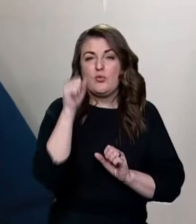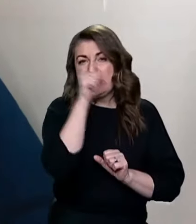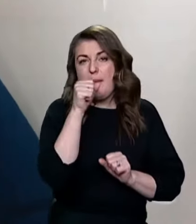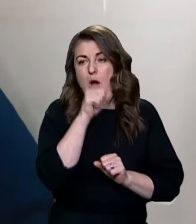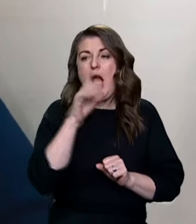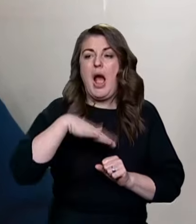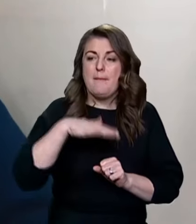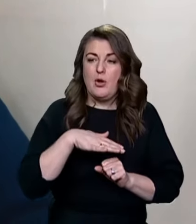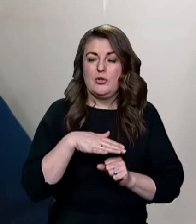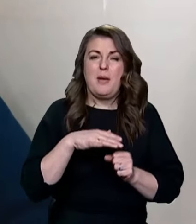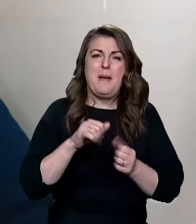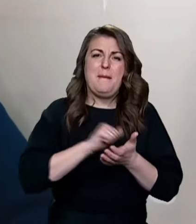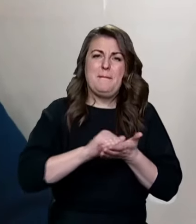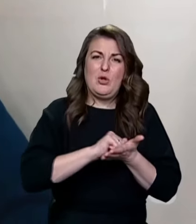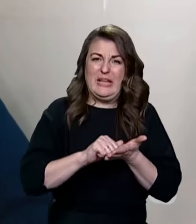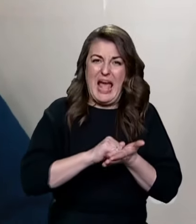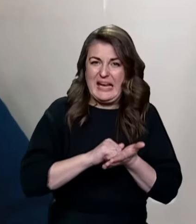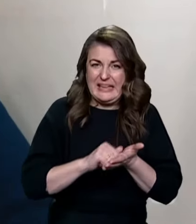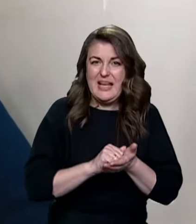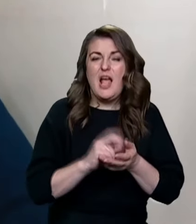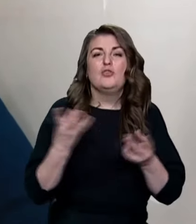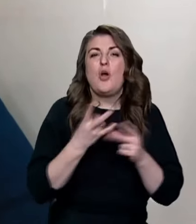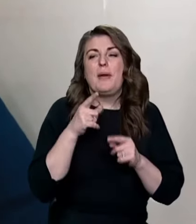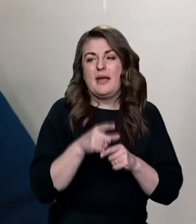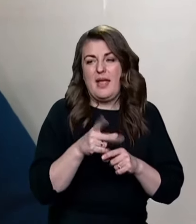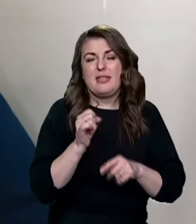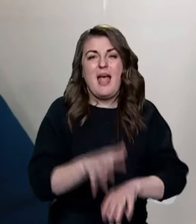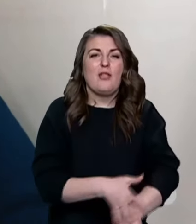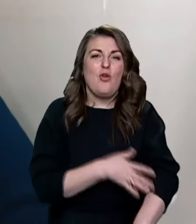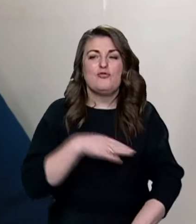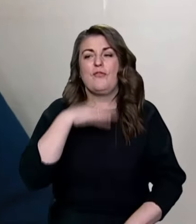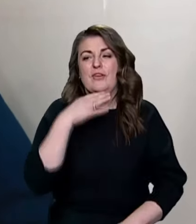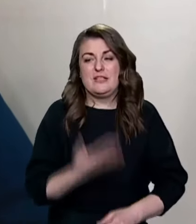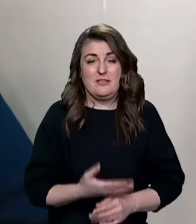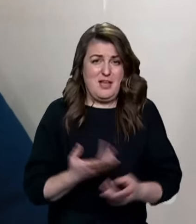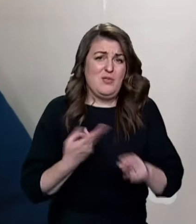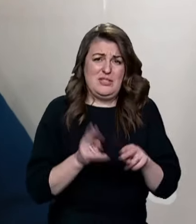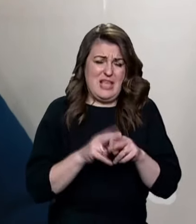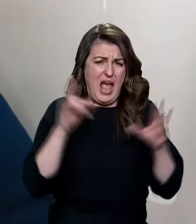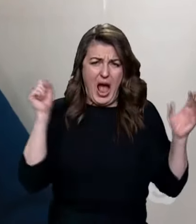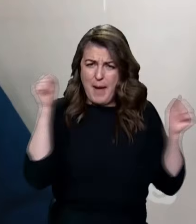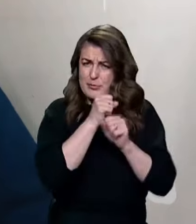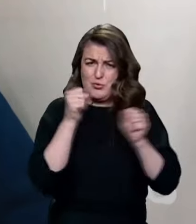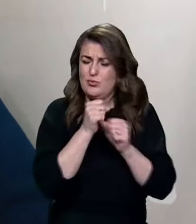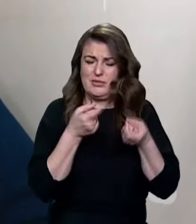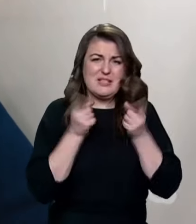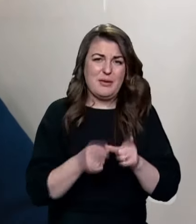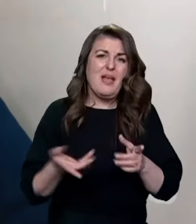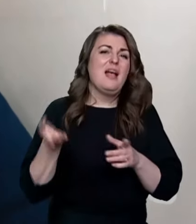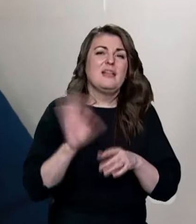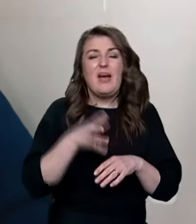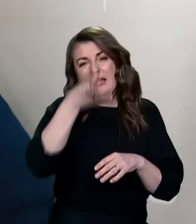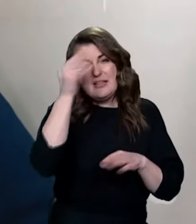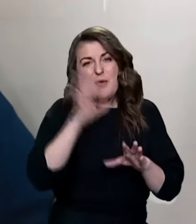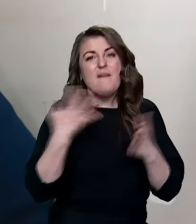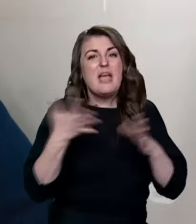заморозити, а потім їх потерти на терку, для того, щоб їх надовше вистачило. Ну це абсурд насправді. Давайте не